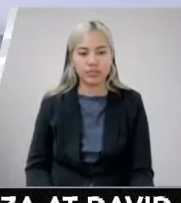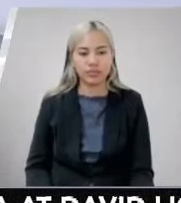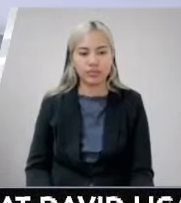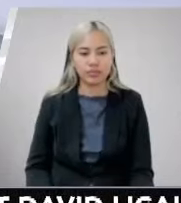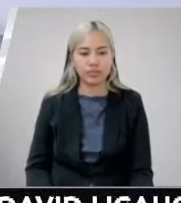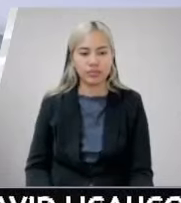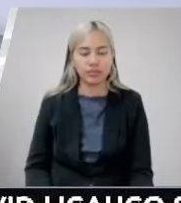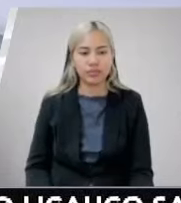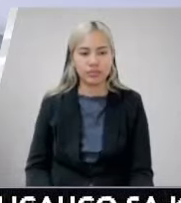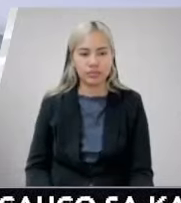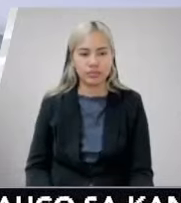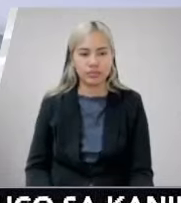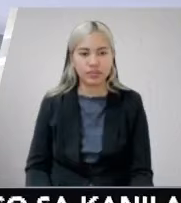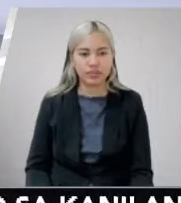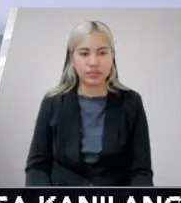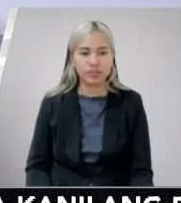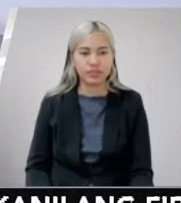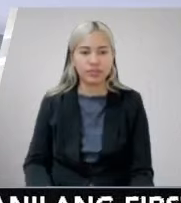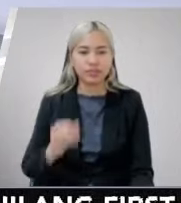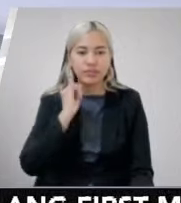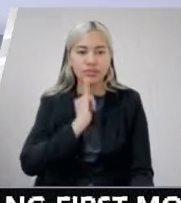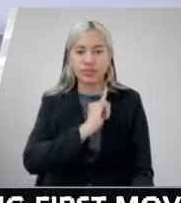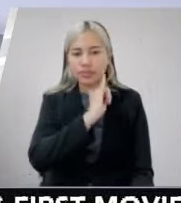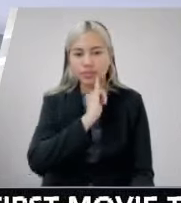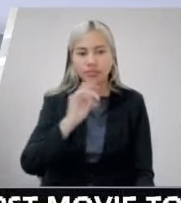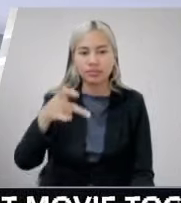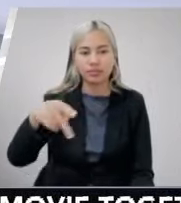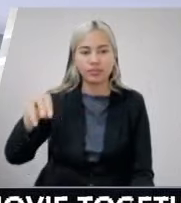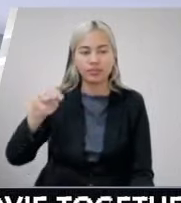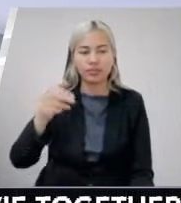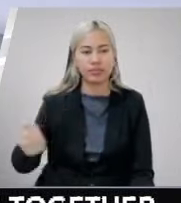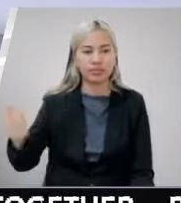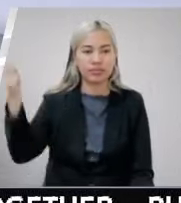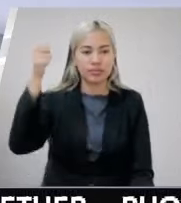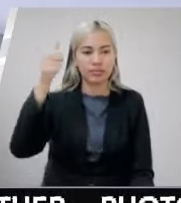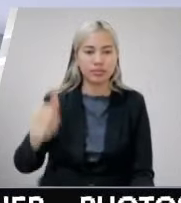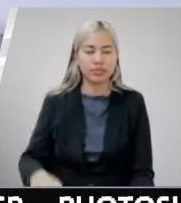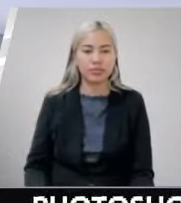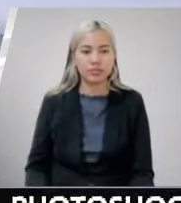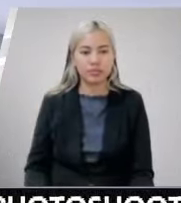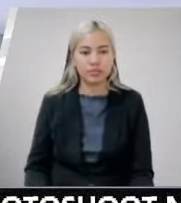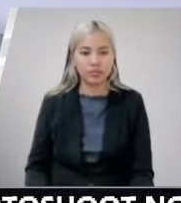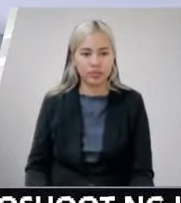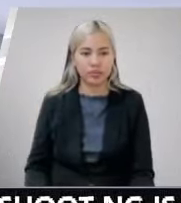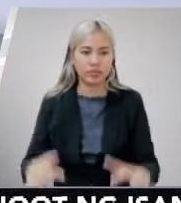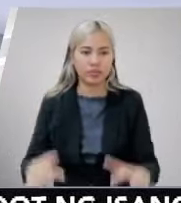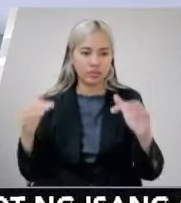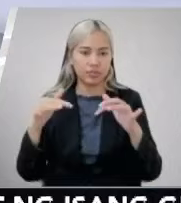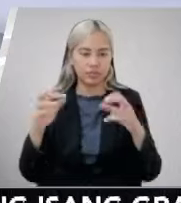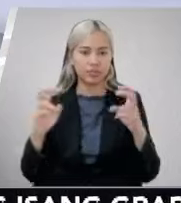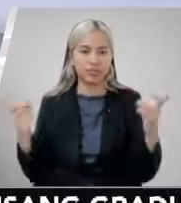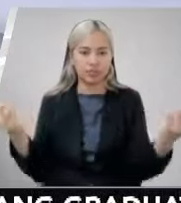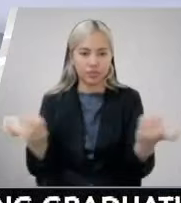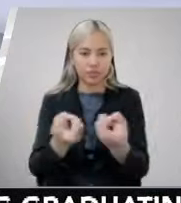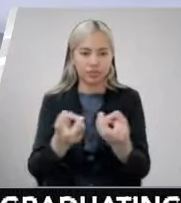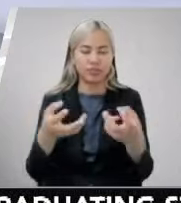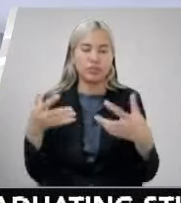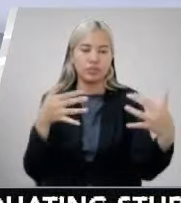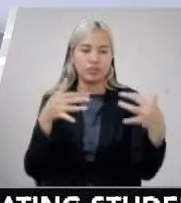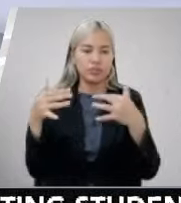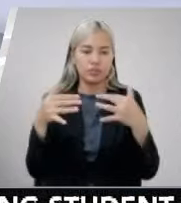Binuwag na ni Israel Prime Minister Benjamin Netanyahu ang kanyang war cabinet para sa kanilang gera laban sa Hamas ayon sa isang Israeli